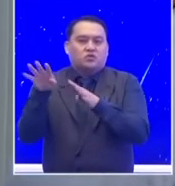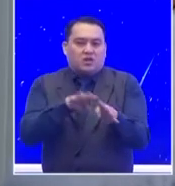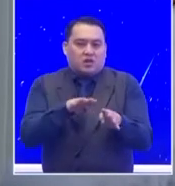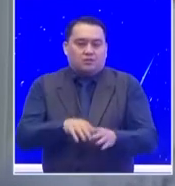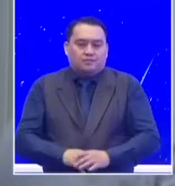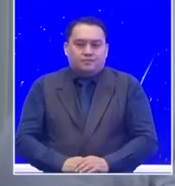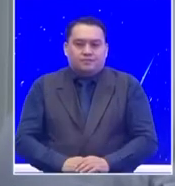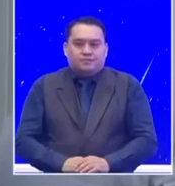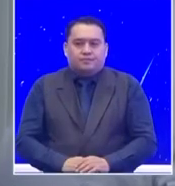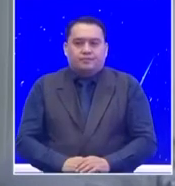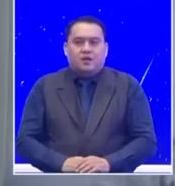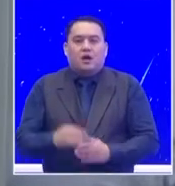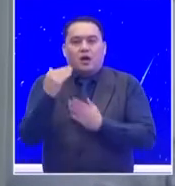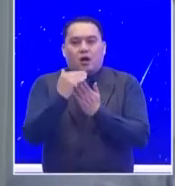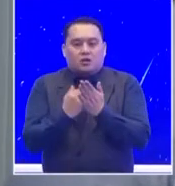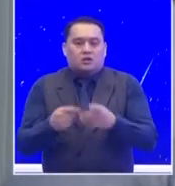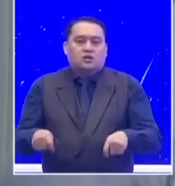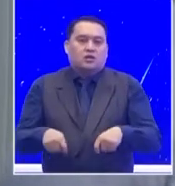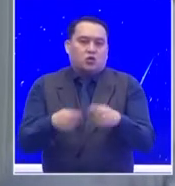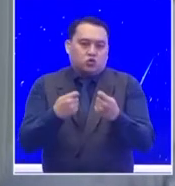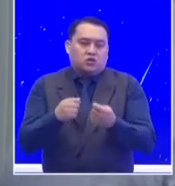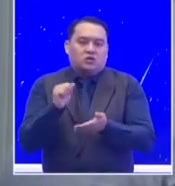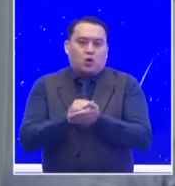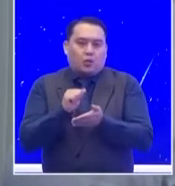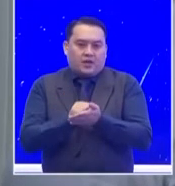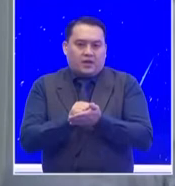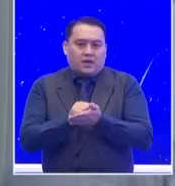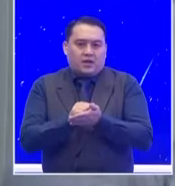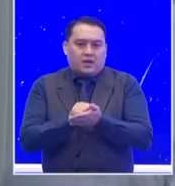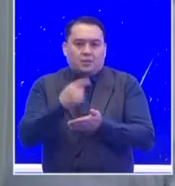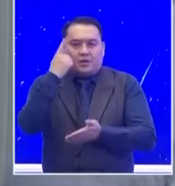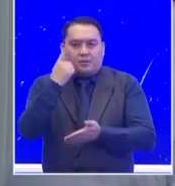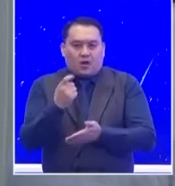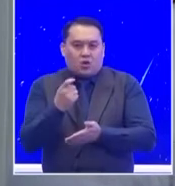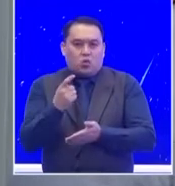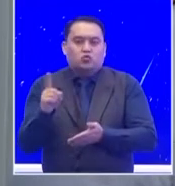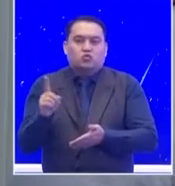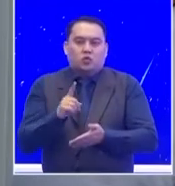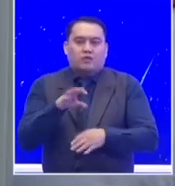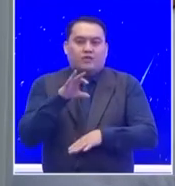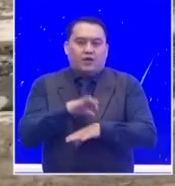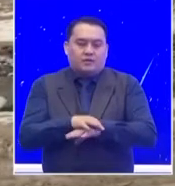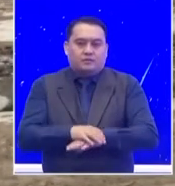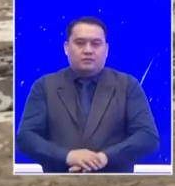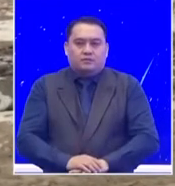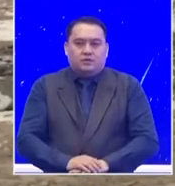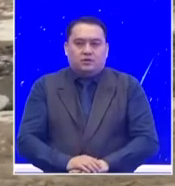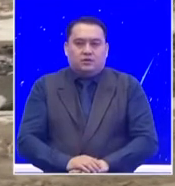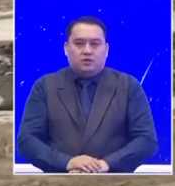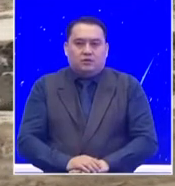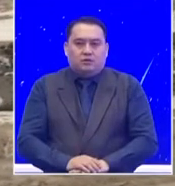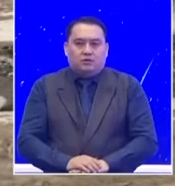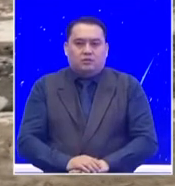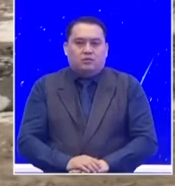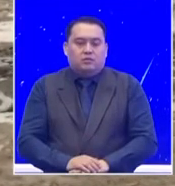выявленным недостаткам составлен административный протокол. Также выдано предписание для устранения выявленных недостатков. На сегодня